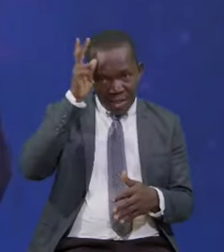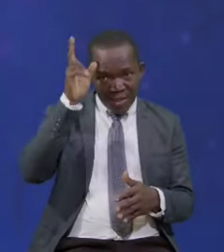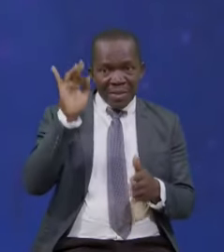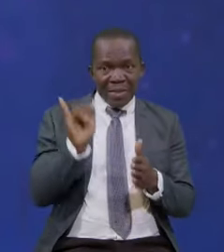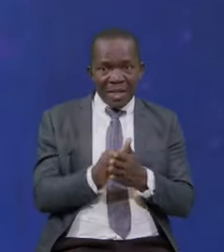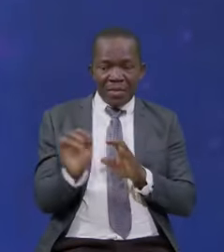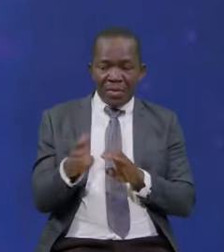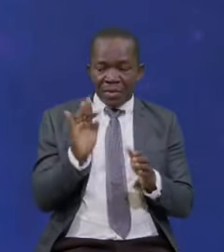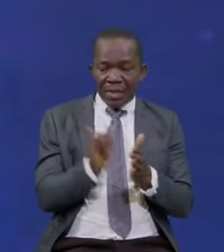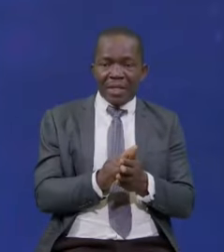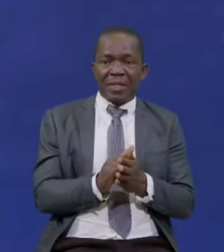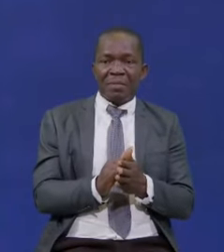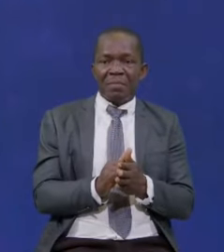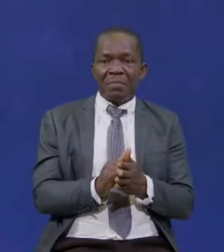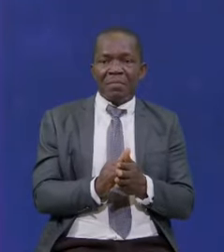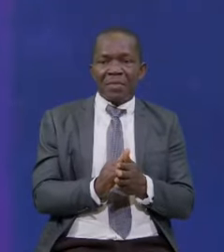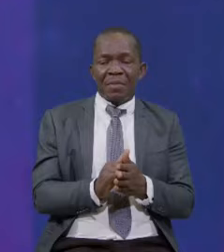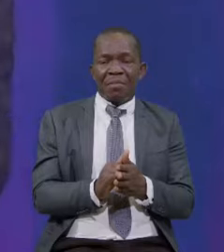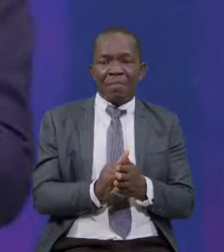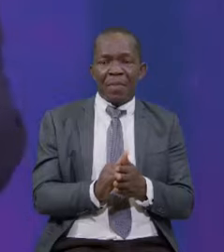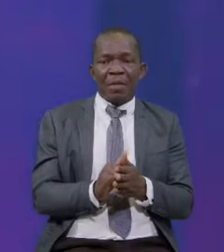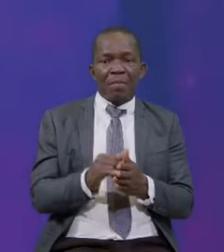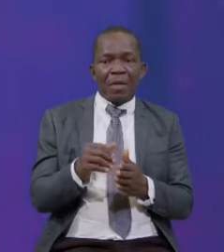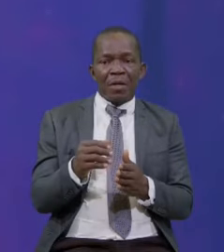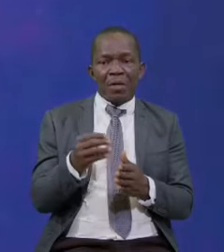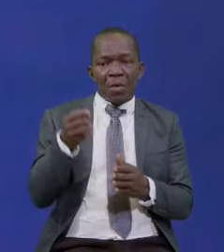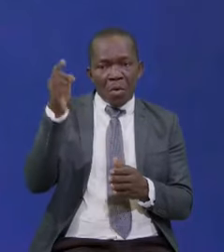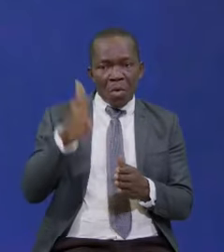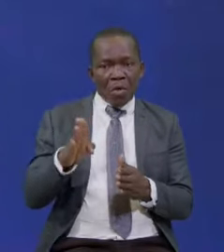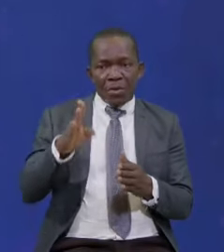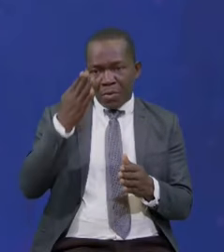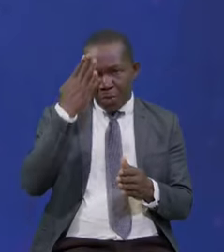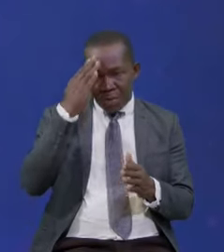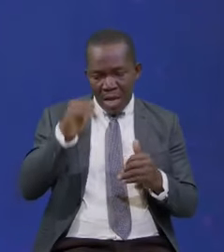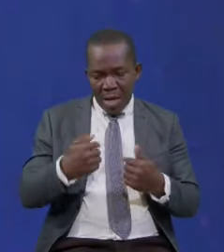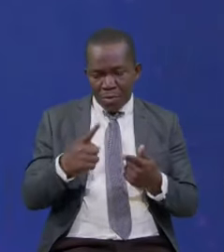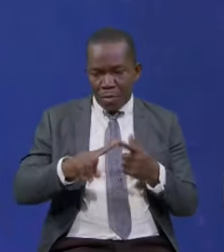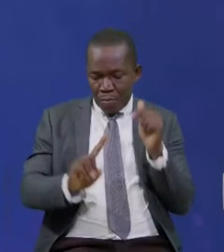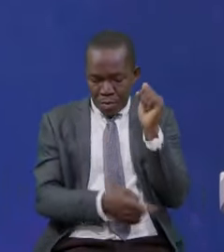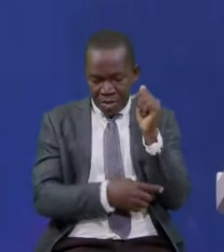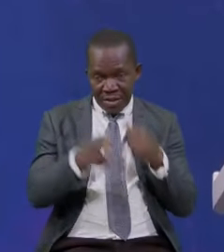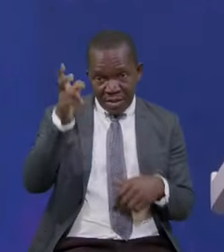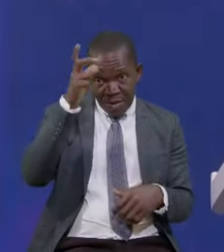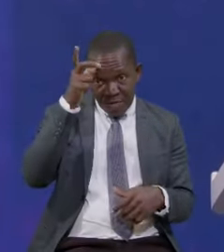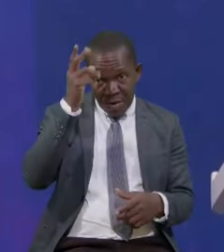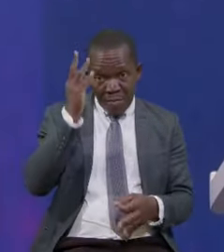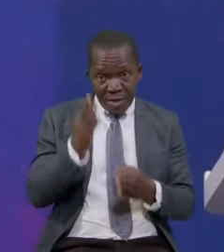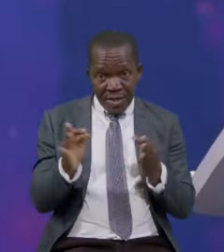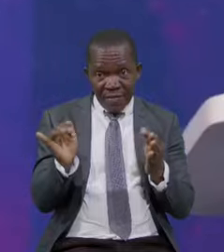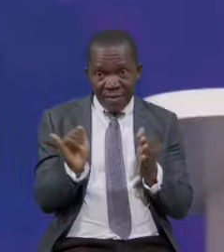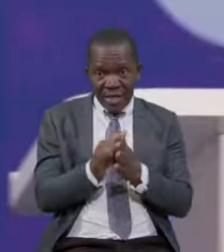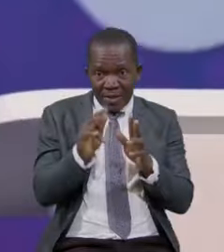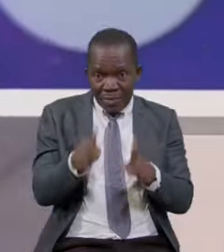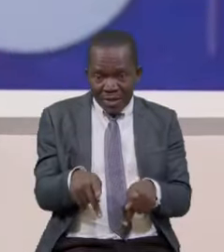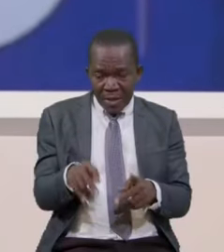ce n'est pas ma faute c'est Satan Dieu va gérer Satan tout seul mais c'est le choix de